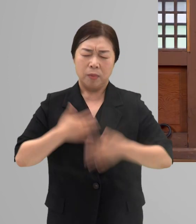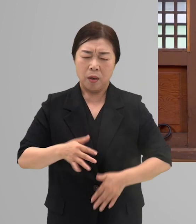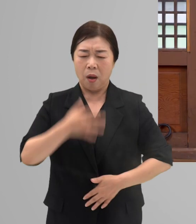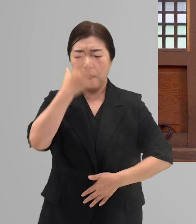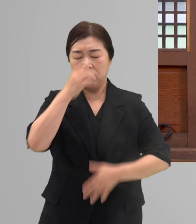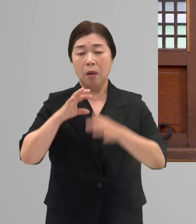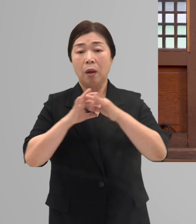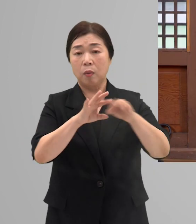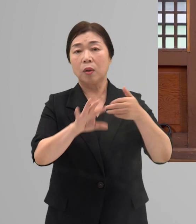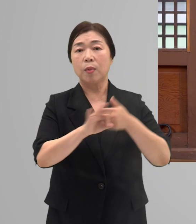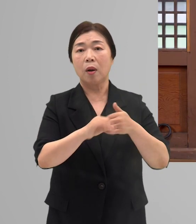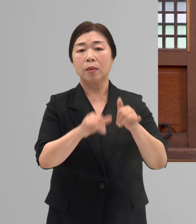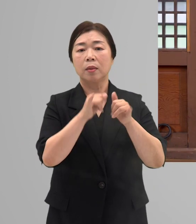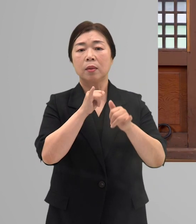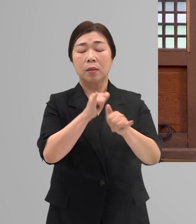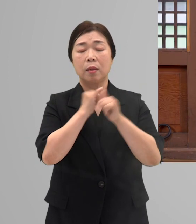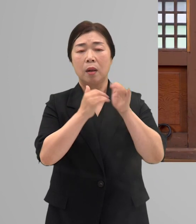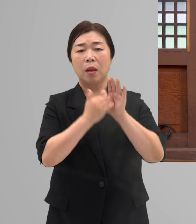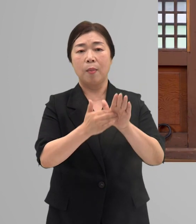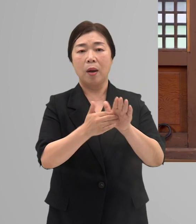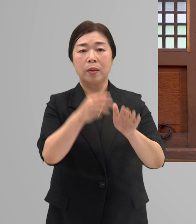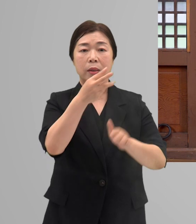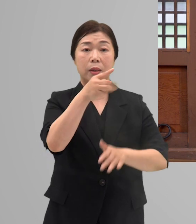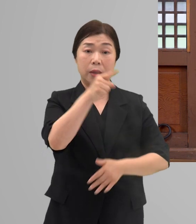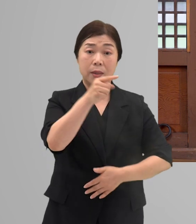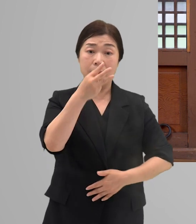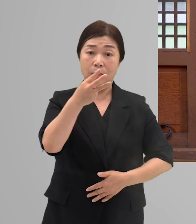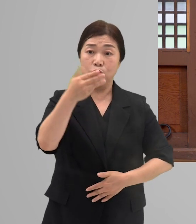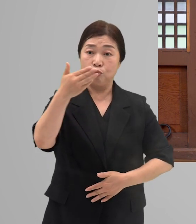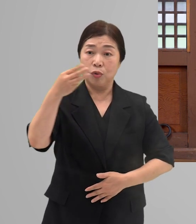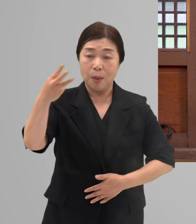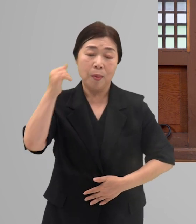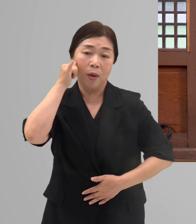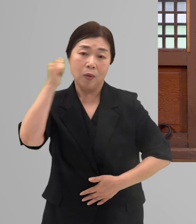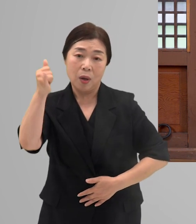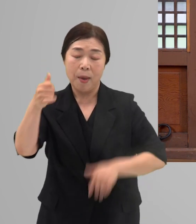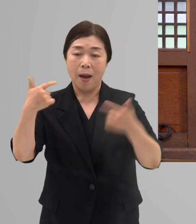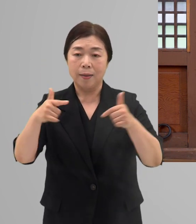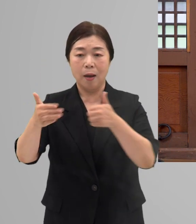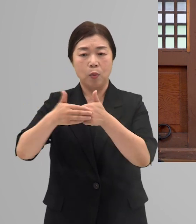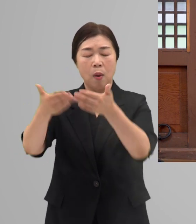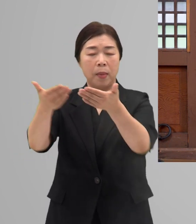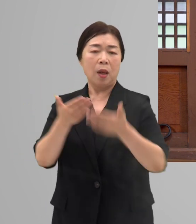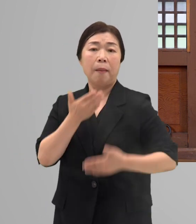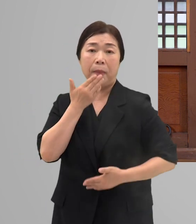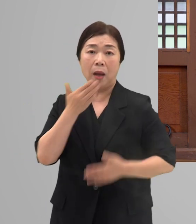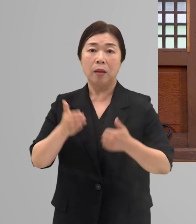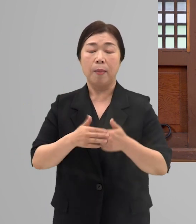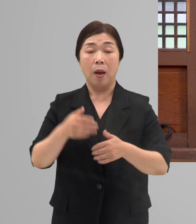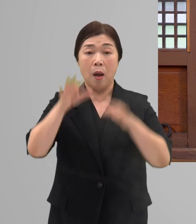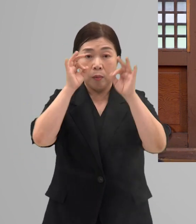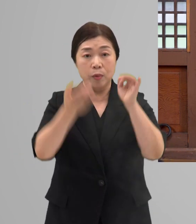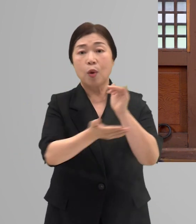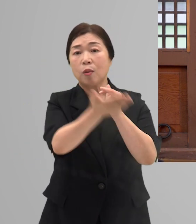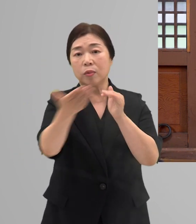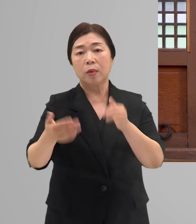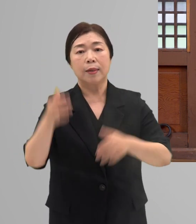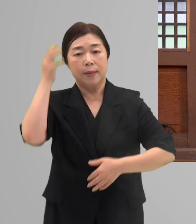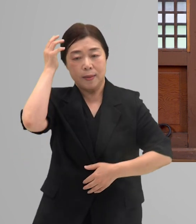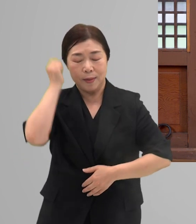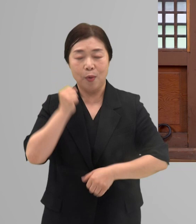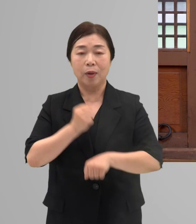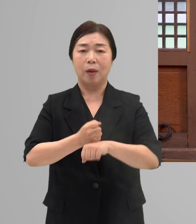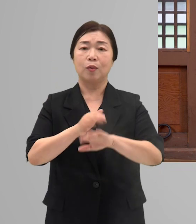우울감이 지속될 때 자살 예방센터인 1393으로 전화하시면 언제든 도움을 받을 수 있다고 하니까요. 시청자 여러분께서도